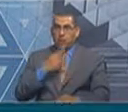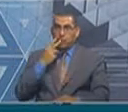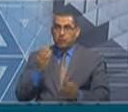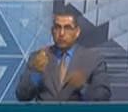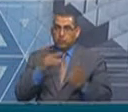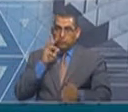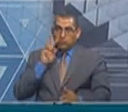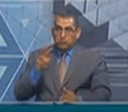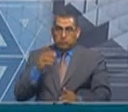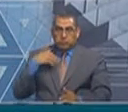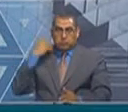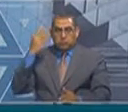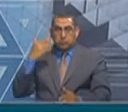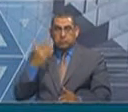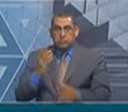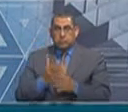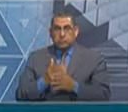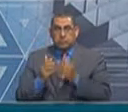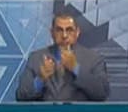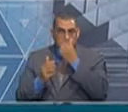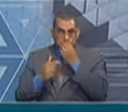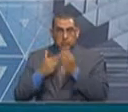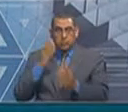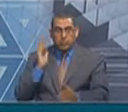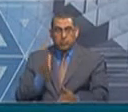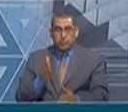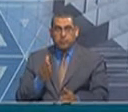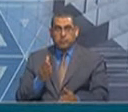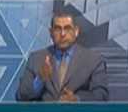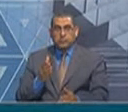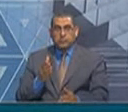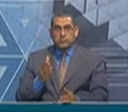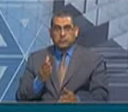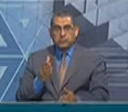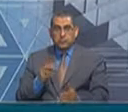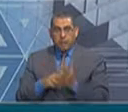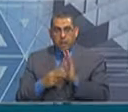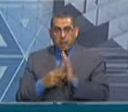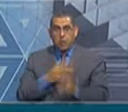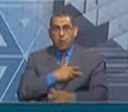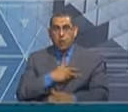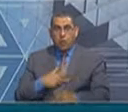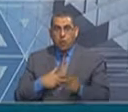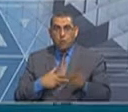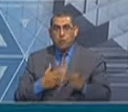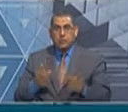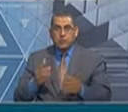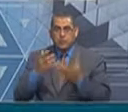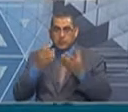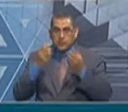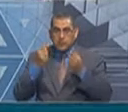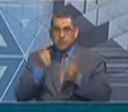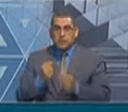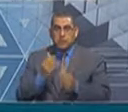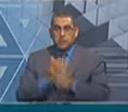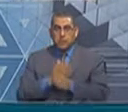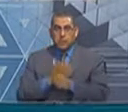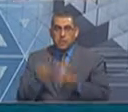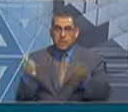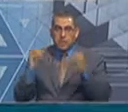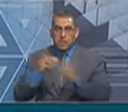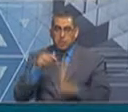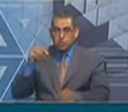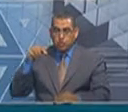كثيرين، أيضا ربما ساهم في تأزيم الوضع الحكومي أكثر. هناك اليوم